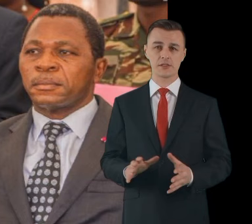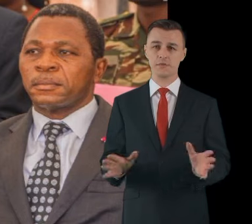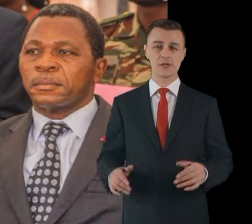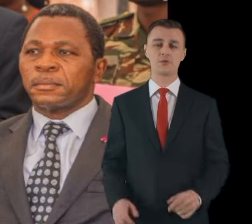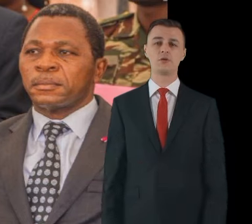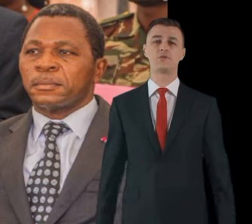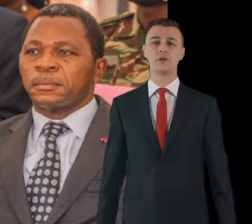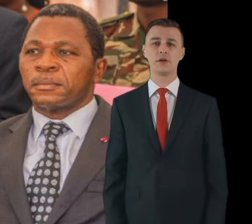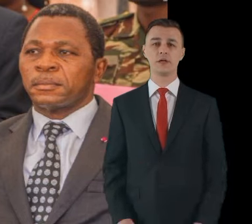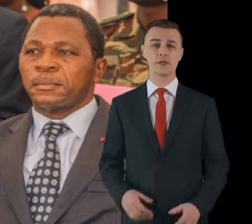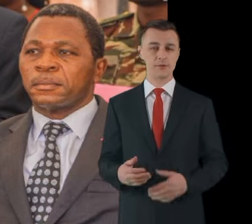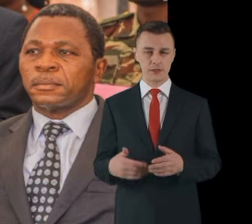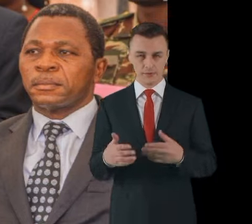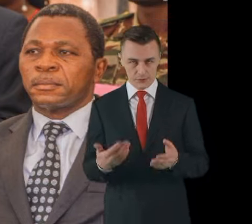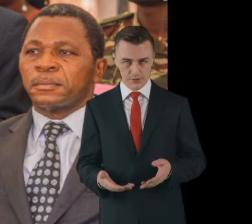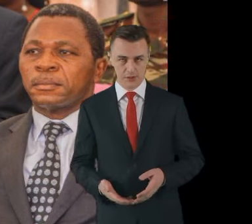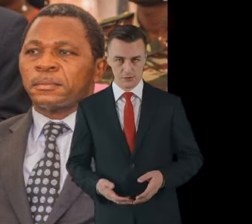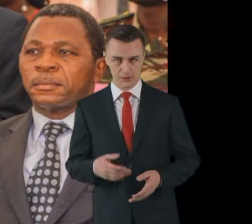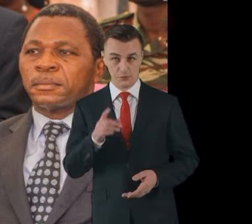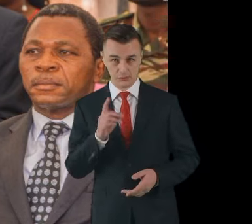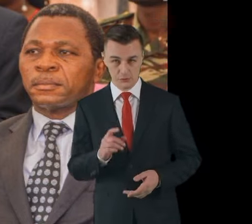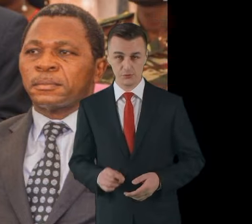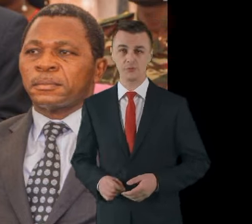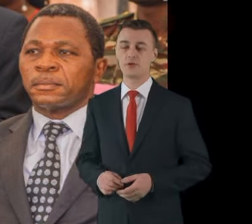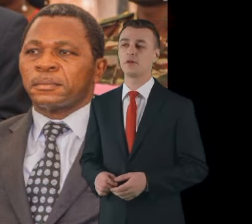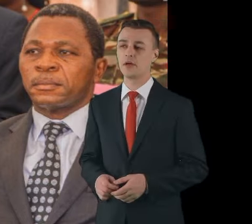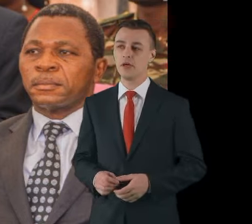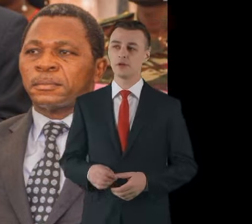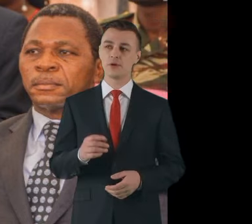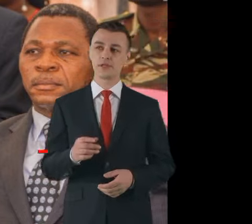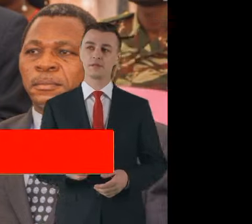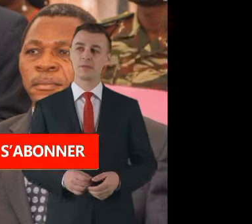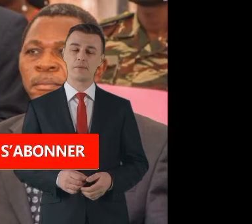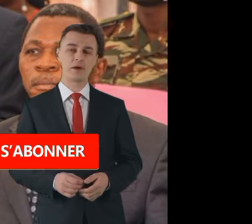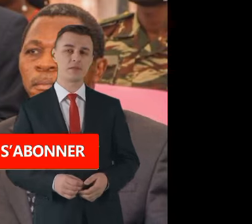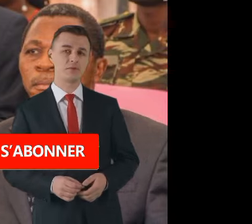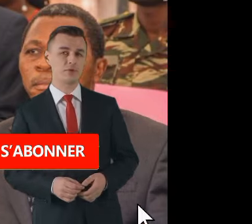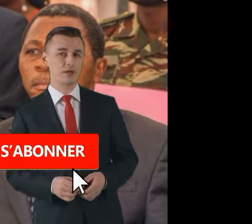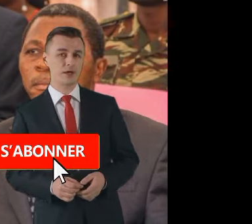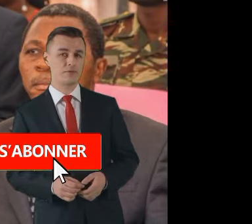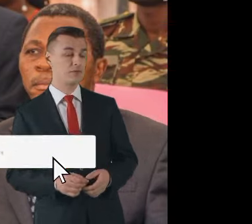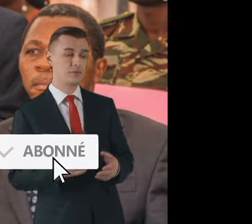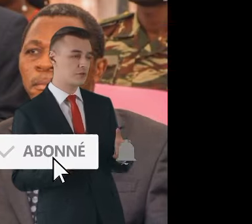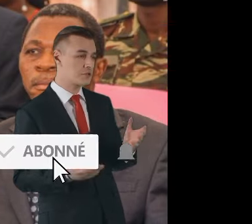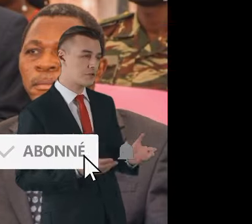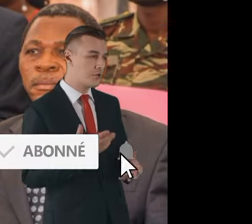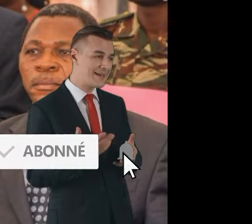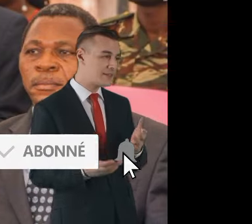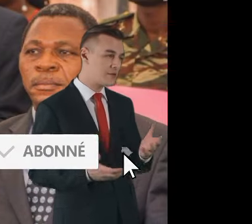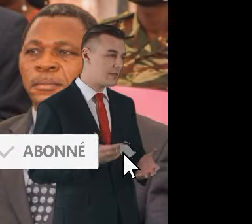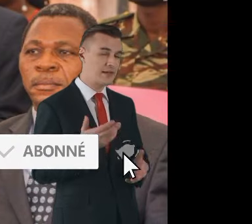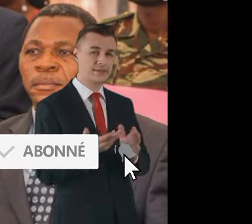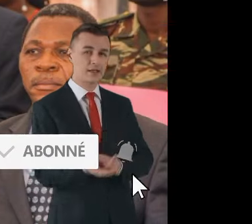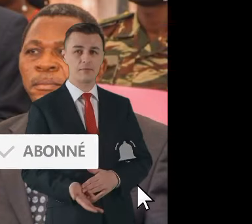au ministère de la communication. C'est du moins ce qu'il croyait, car au dernier il ne serait pas en odeur de sainteté auprès de Paul Biya, qui l'aurait mis sur la sellette. C'est